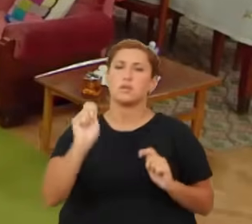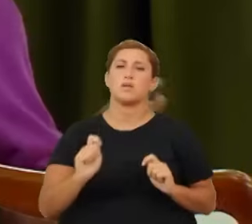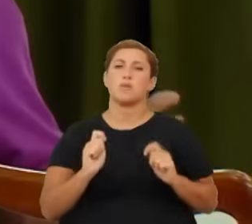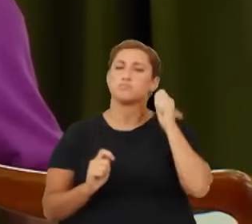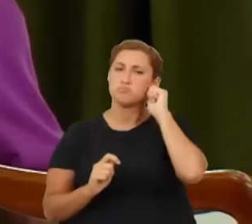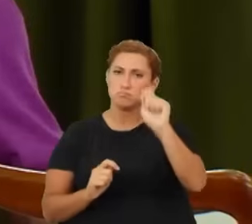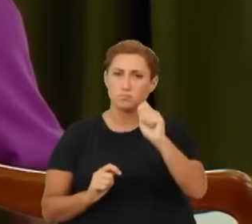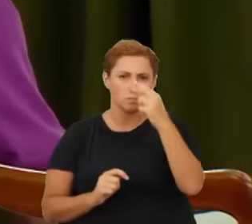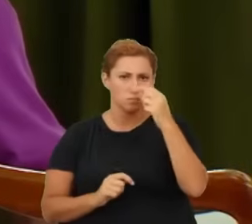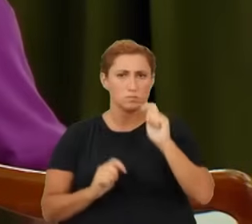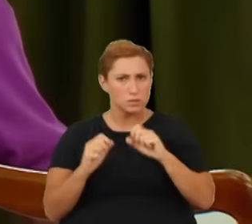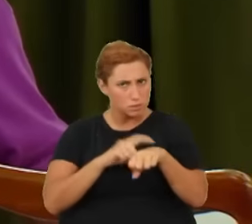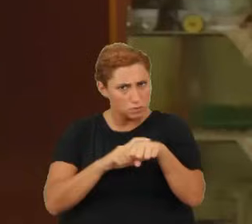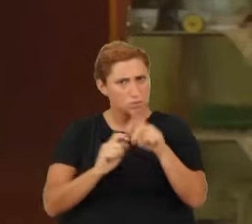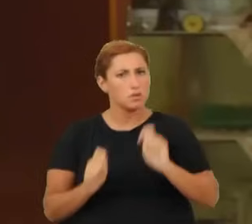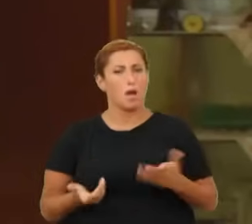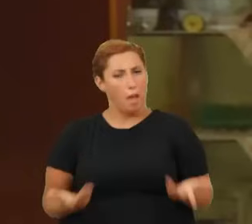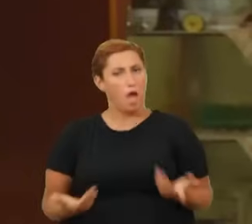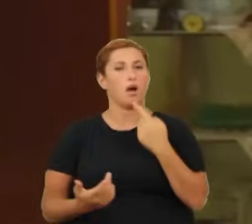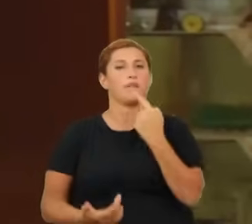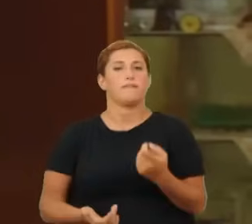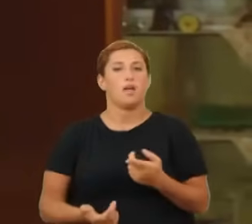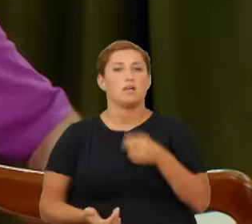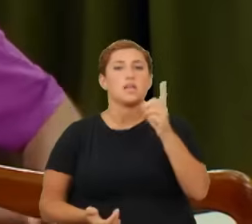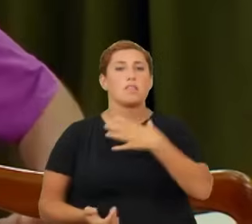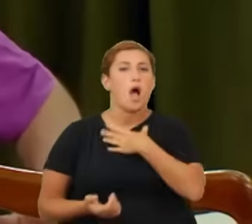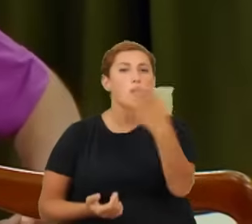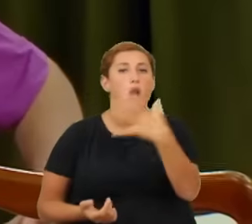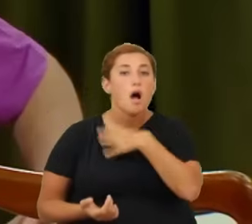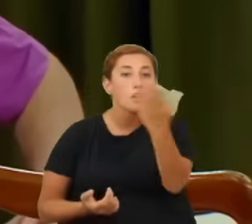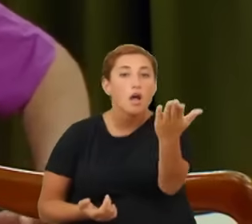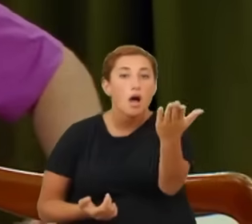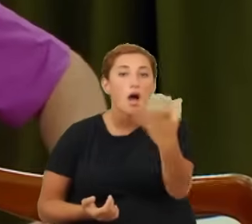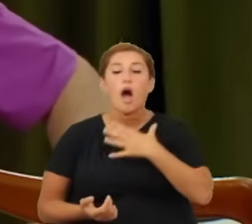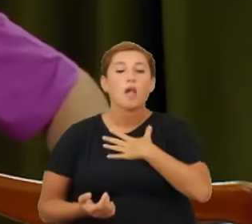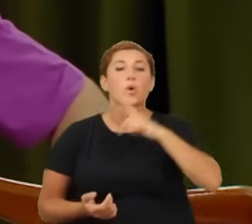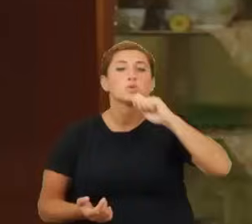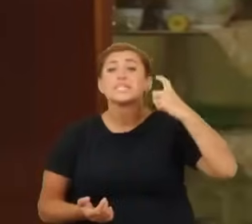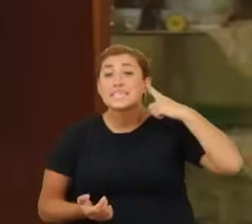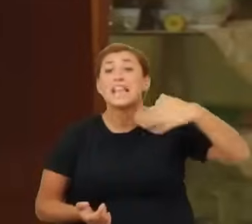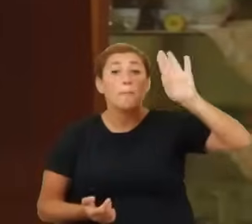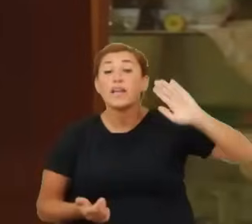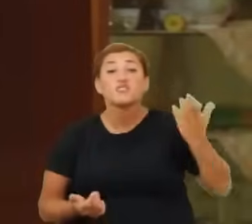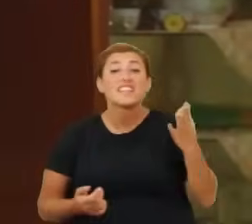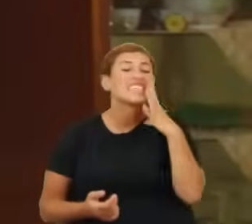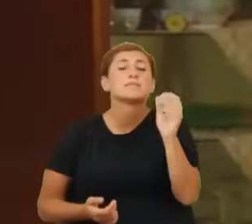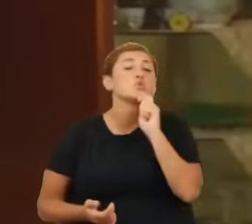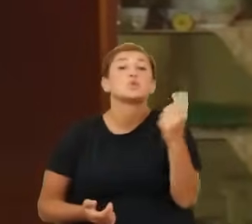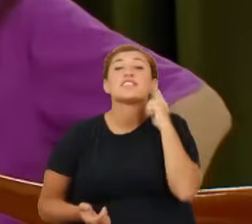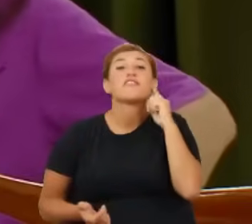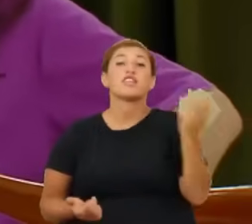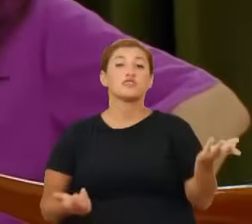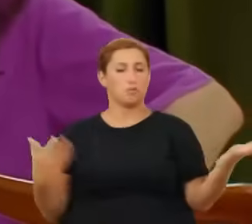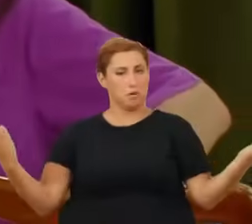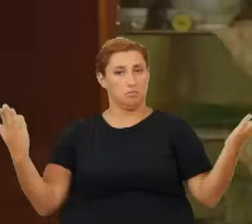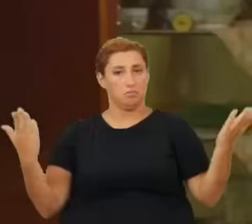bir kaşlarını çat, bir aa de bir şey yap. Sen halasın hala. Halanın sözünü dinlemeyecek de kimin sözünü dinleyecek